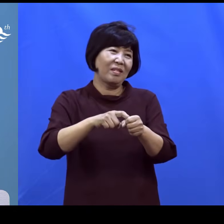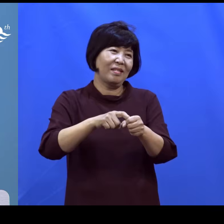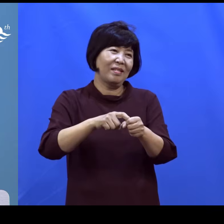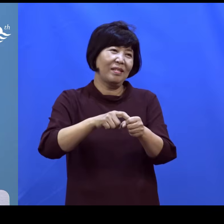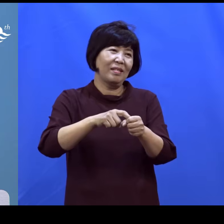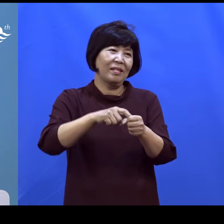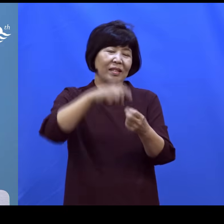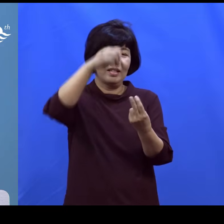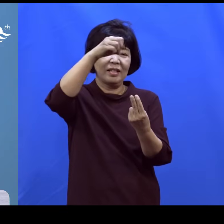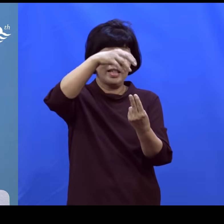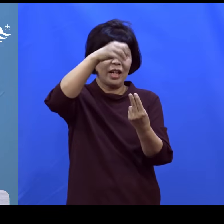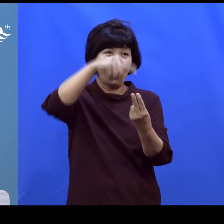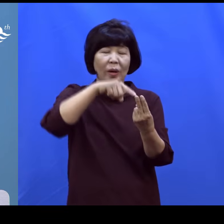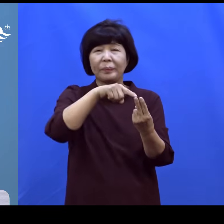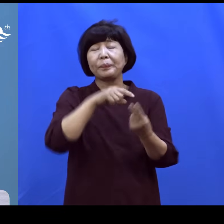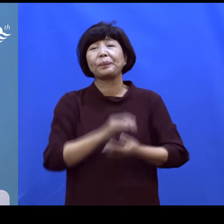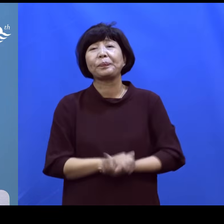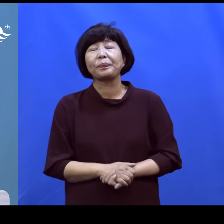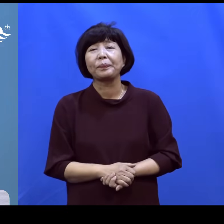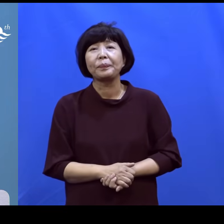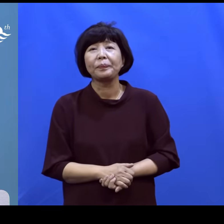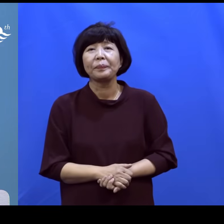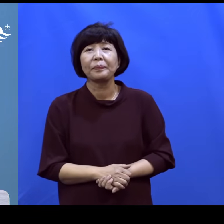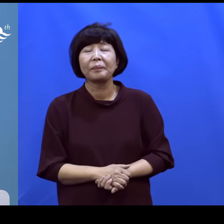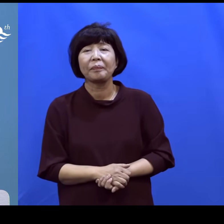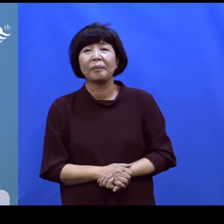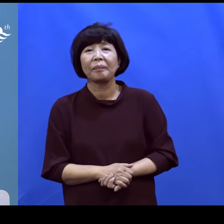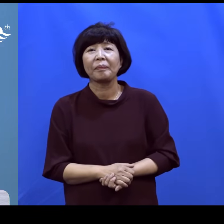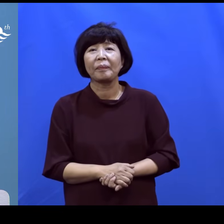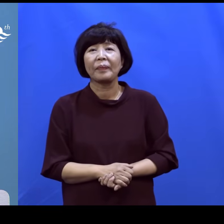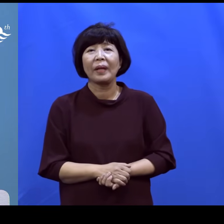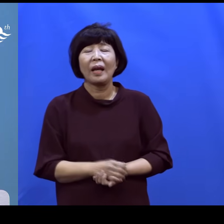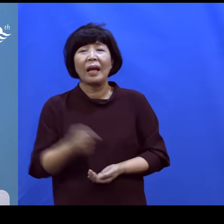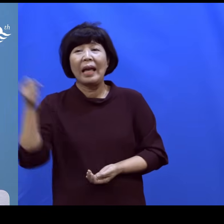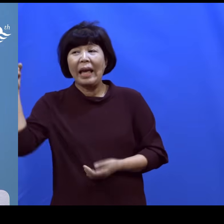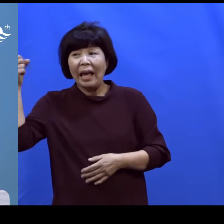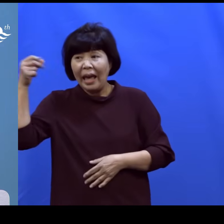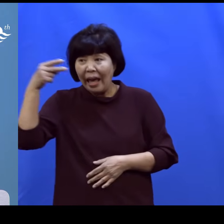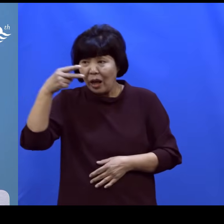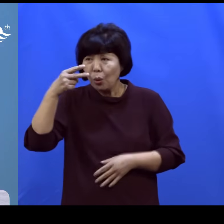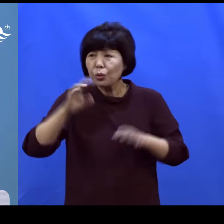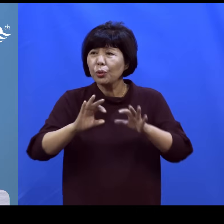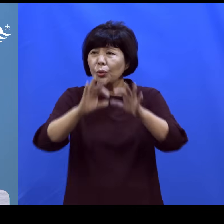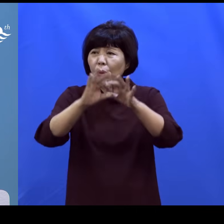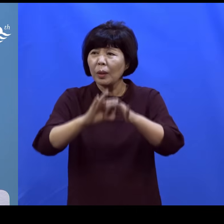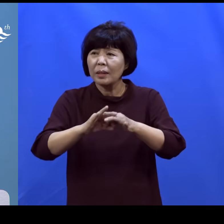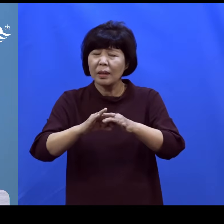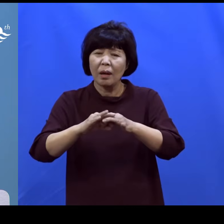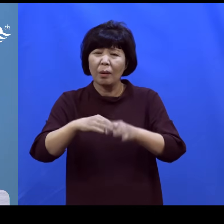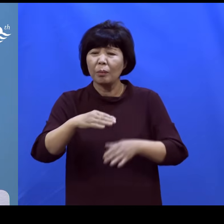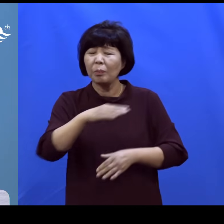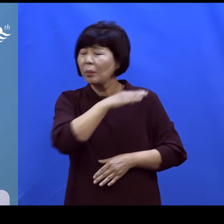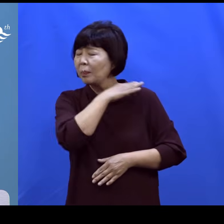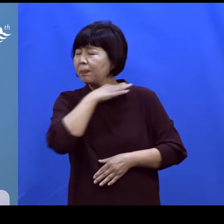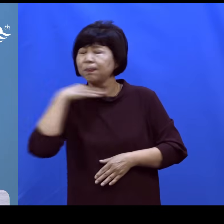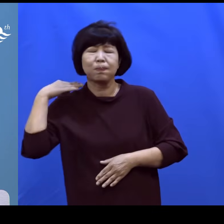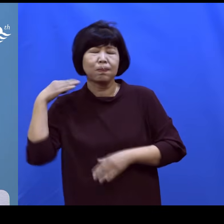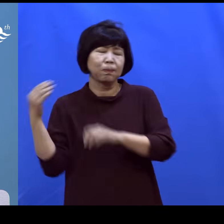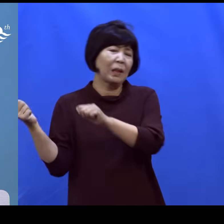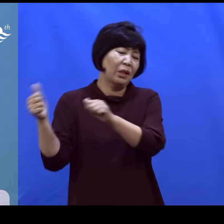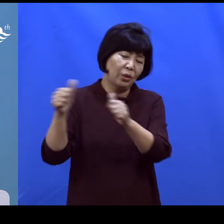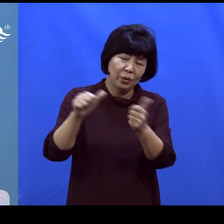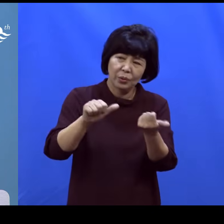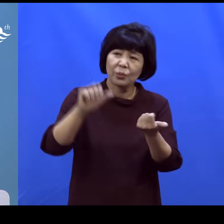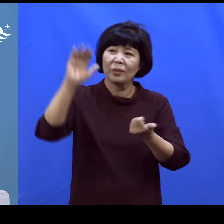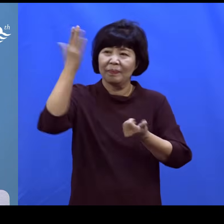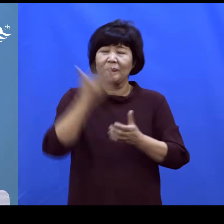그리고 그거를 선포하다가 그는 마침내 헤롯에 의해서 목베임을 당하고 참수를 당하고